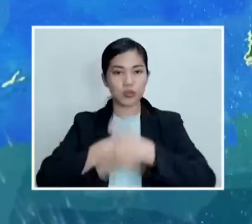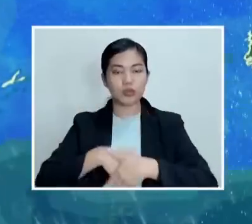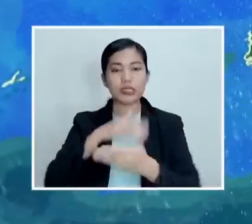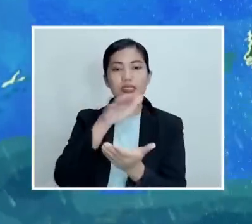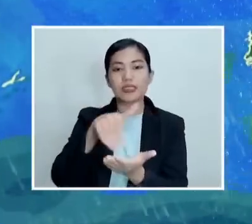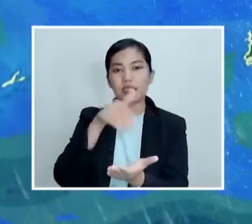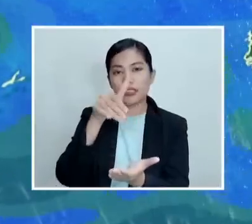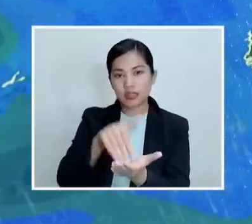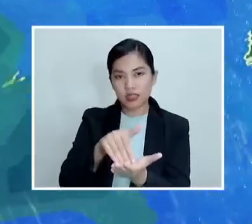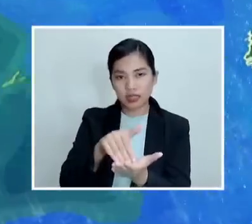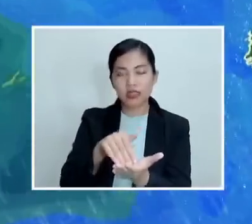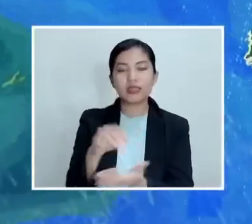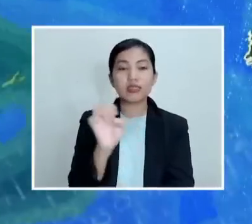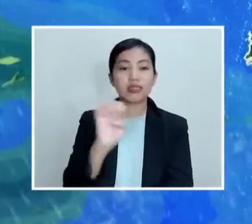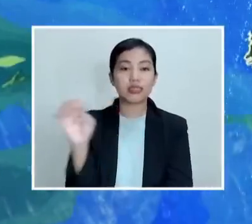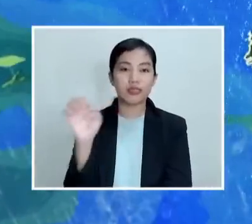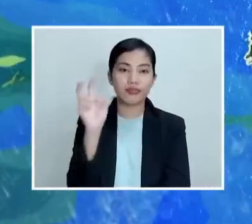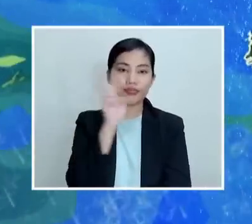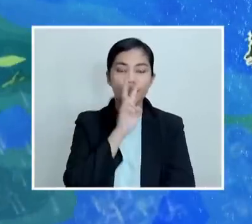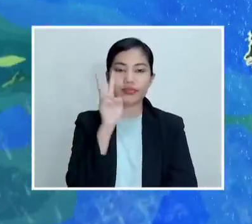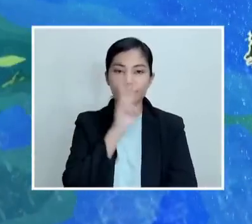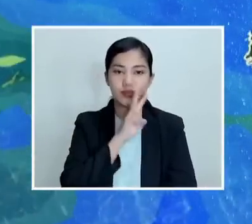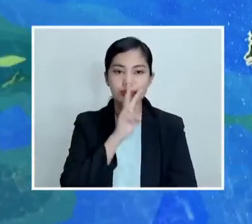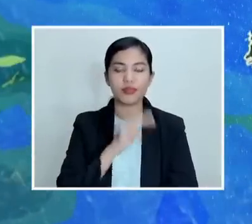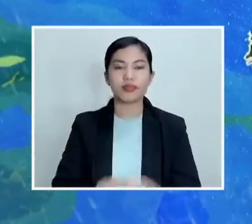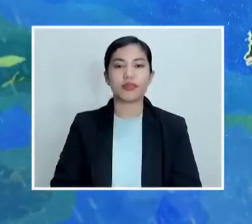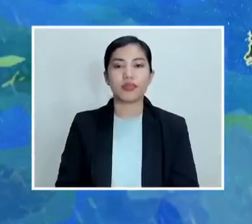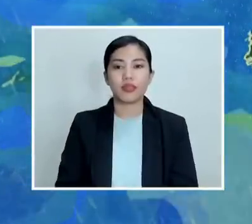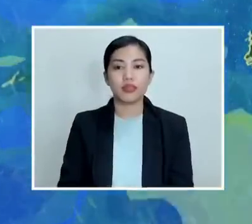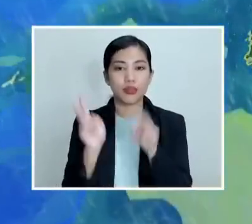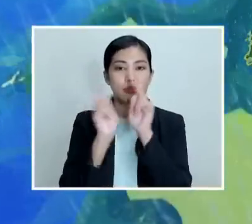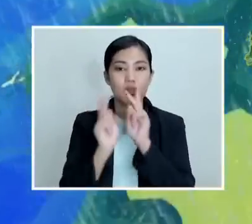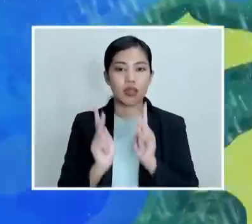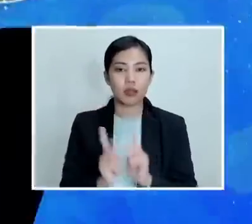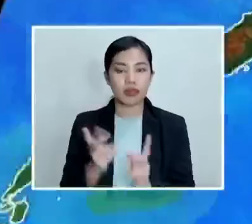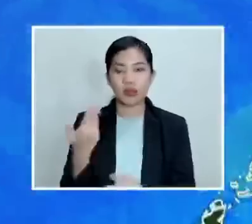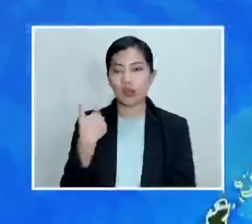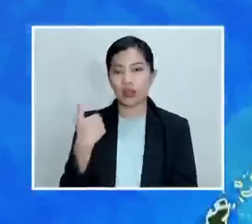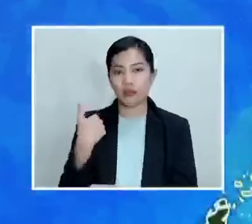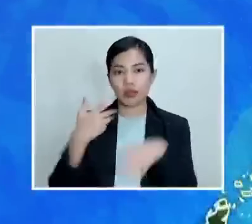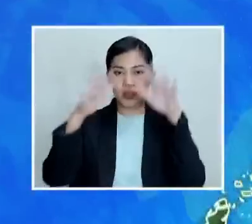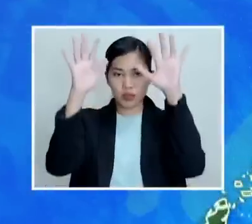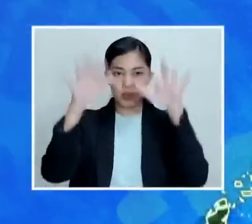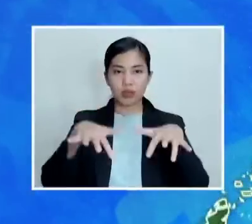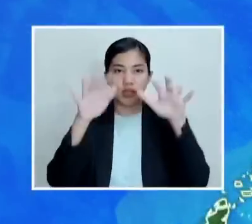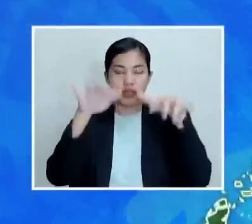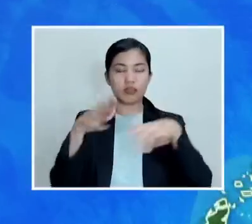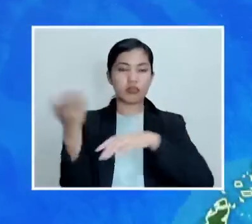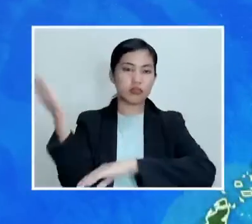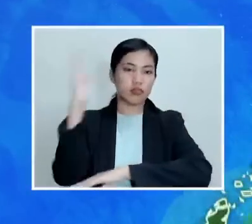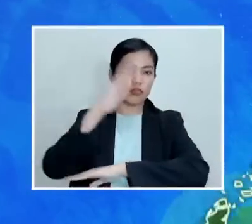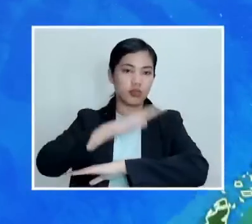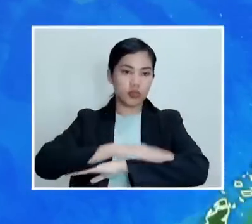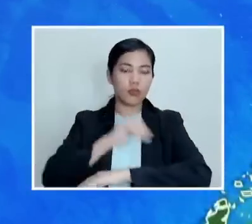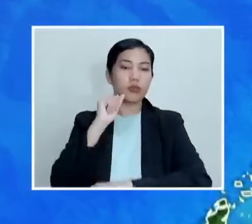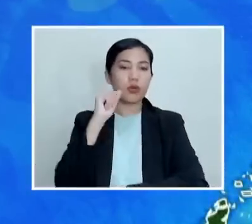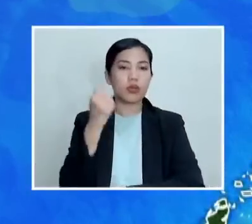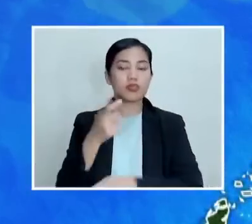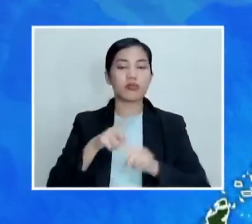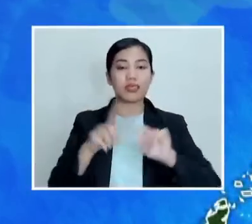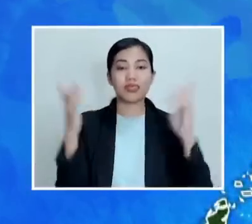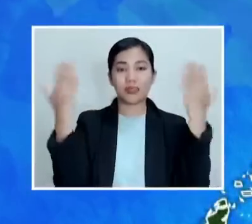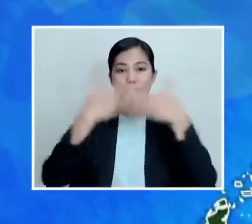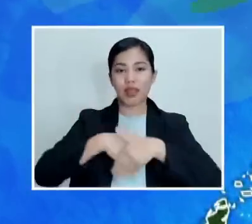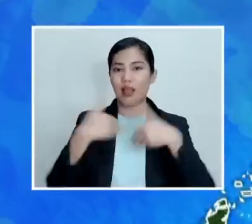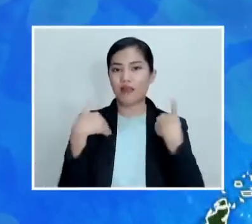at sa Eastern Visayas. Sa Palawan, wala pang asang ulan maghapon bukas, pero pagsapit po ng gabi may kaunting ulan